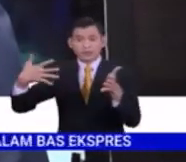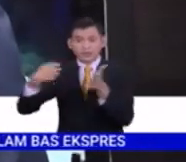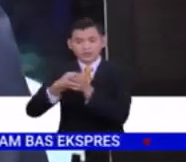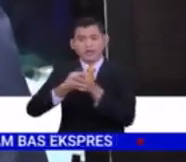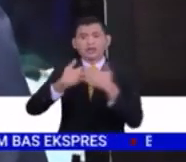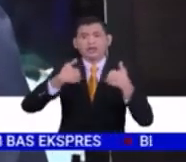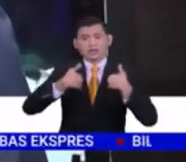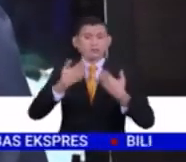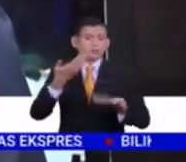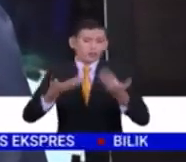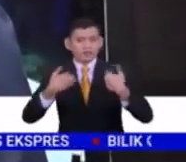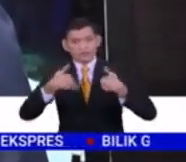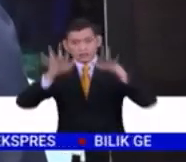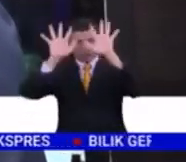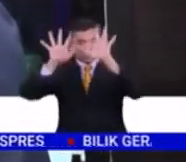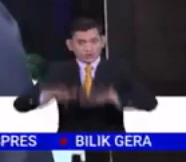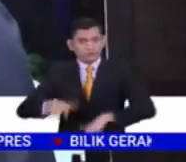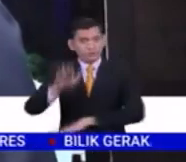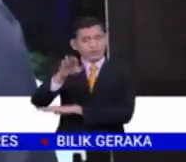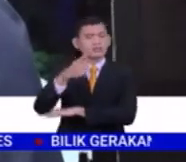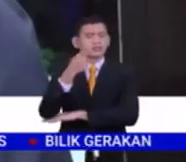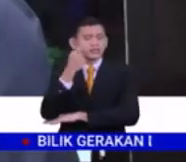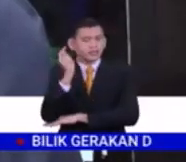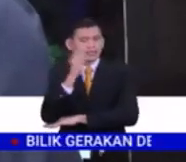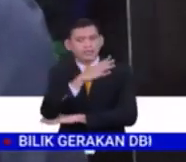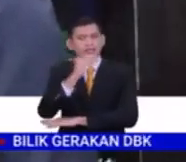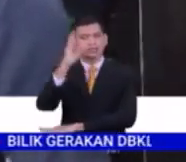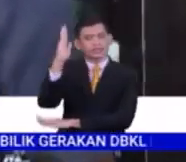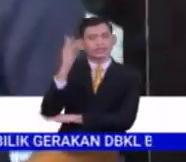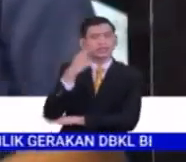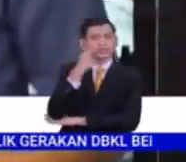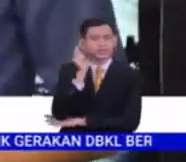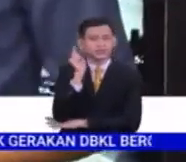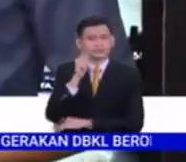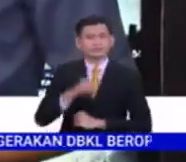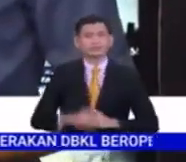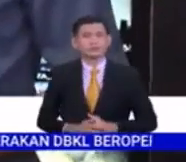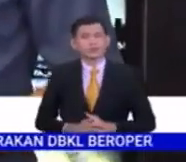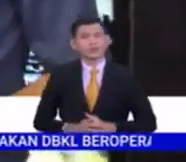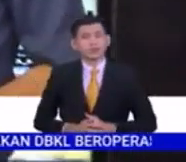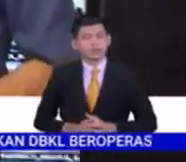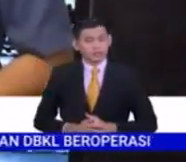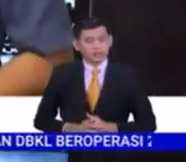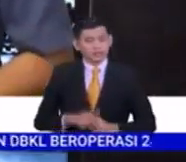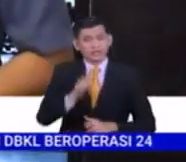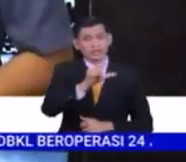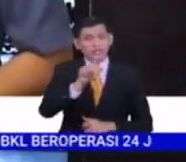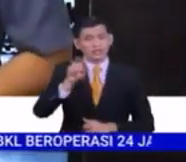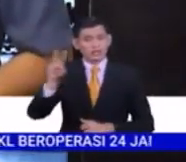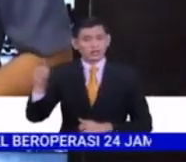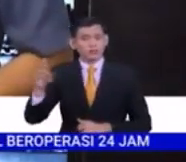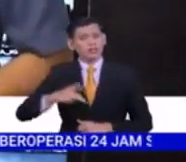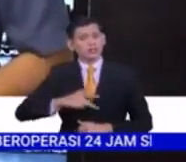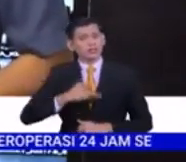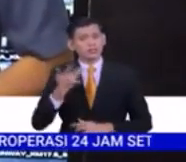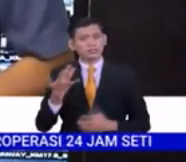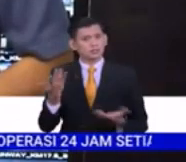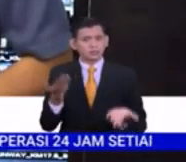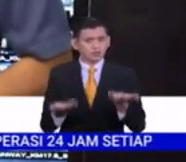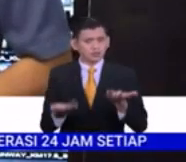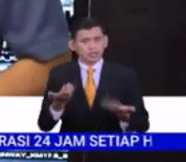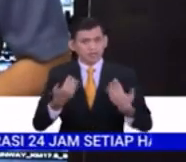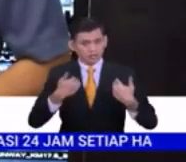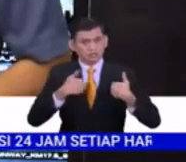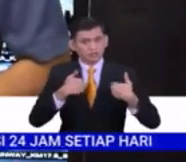berlaku lewat petang tadi dan juga Tuhan ikrama jangka MLM Bagaimana mungkin ada kebaran kalian